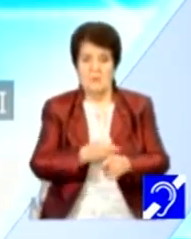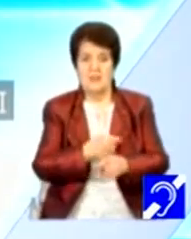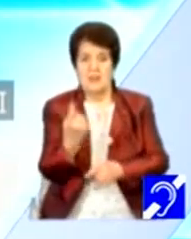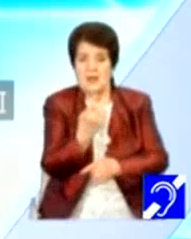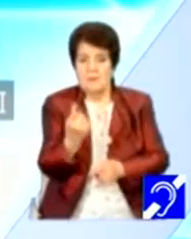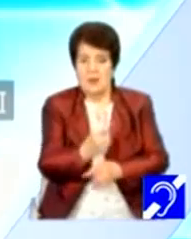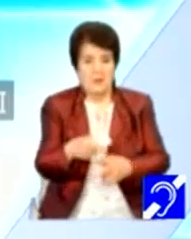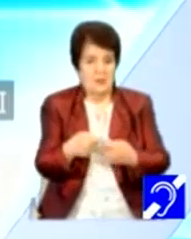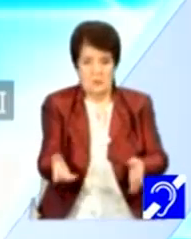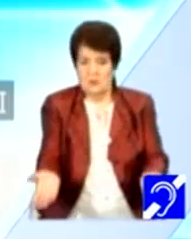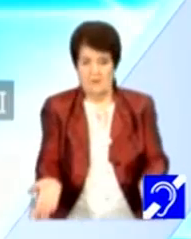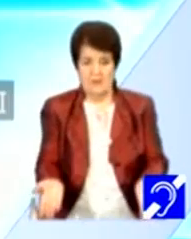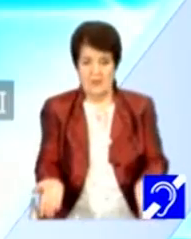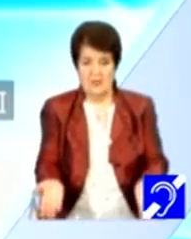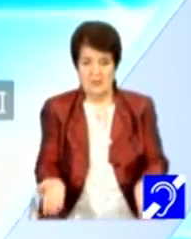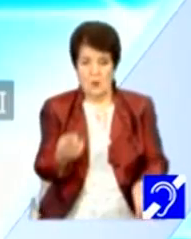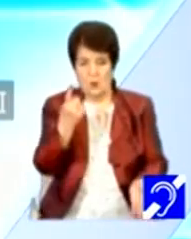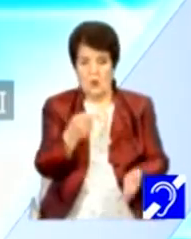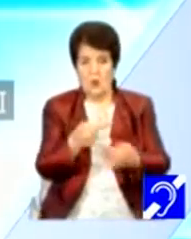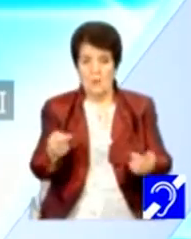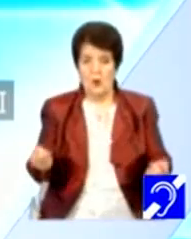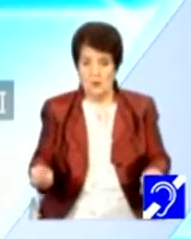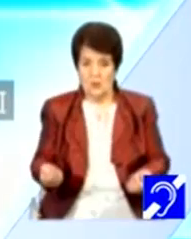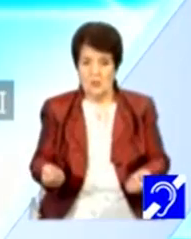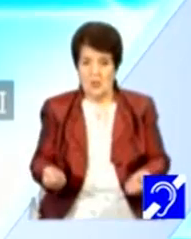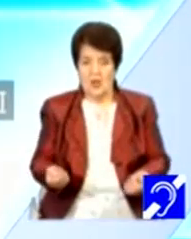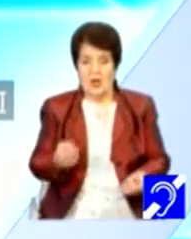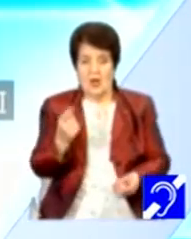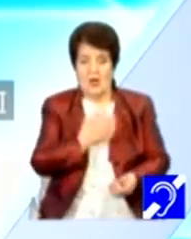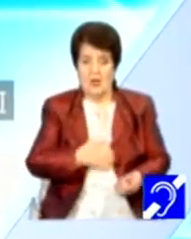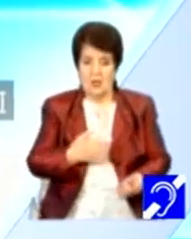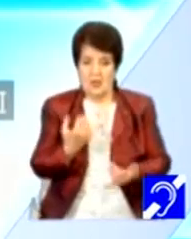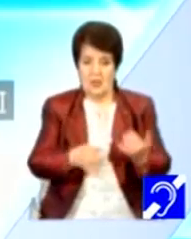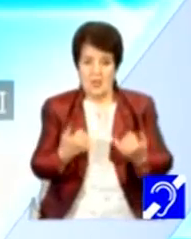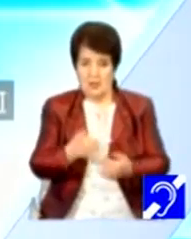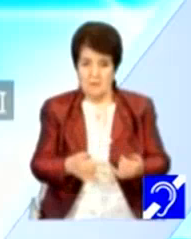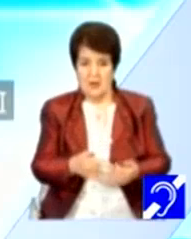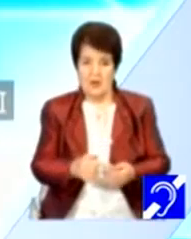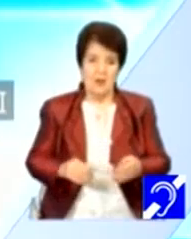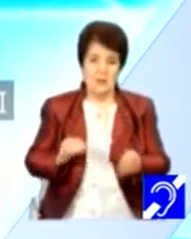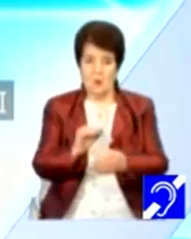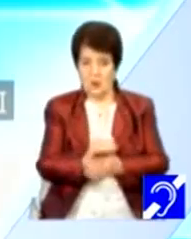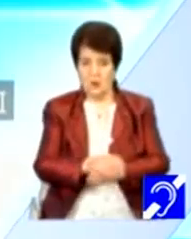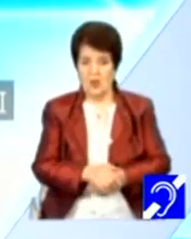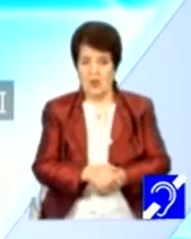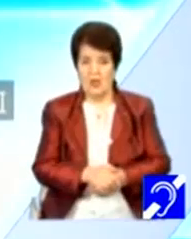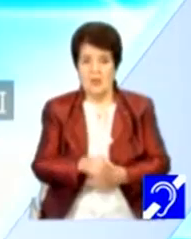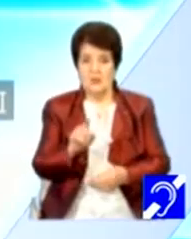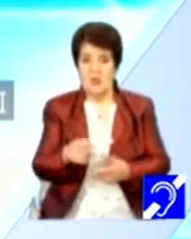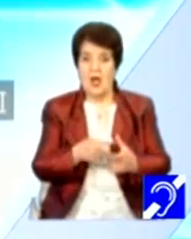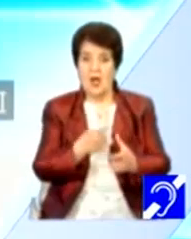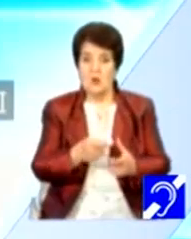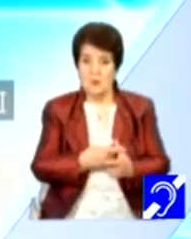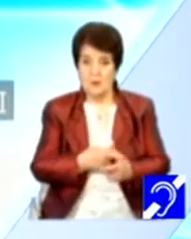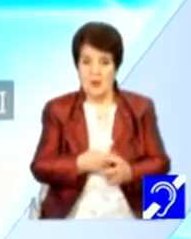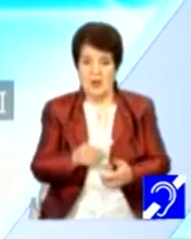primă, nu se vinde un produs finit care are o valoare oarecare mai adăugătoare. Da. Da. Și anume...